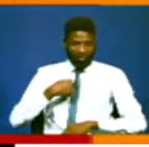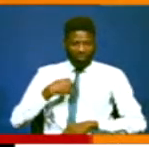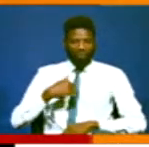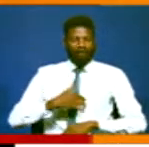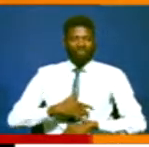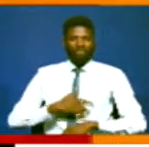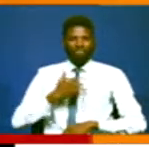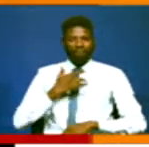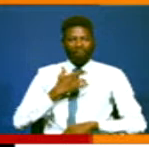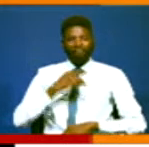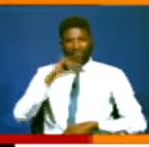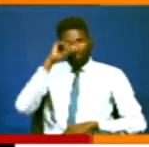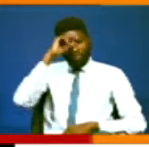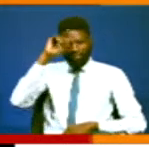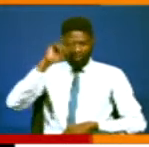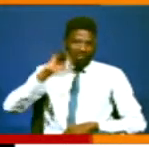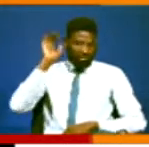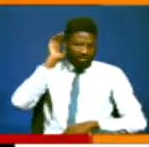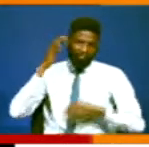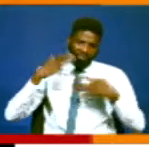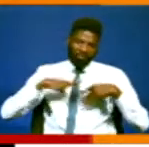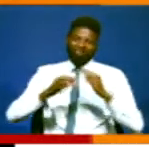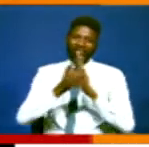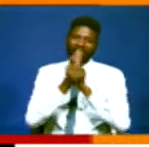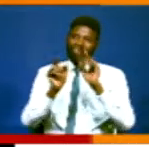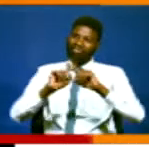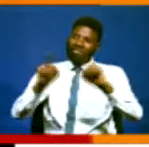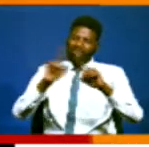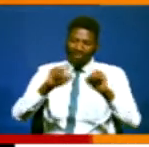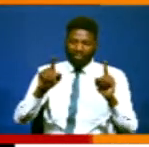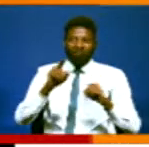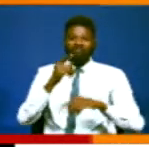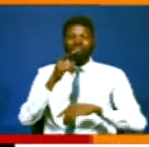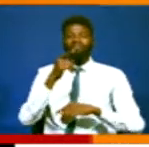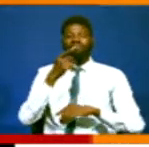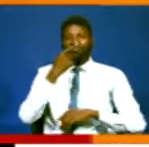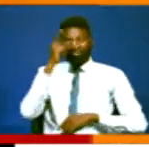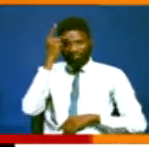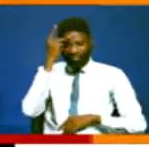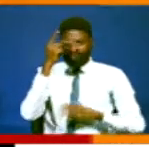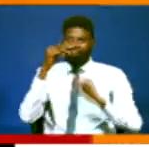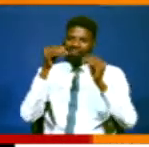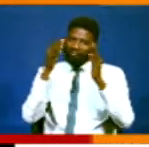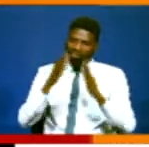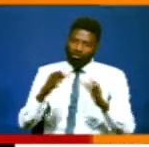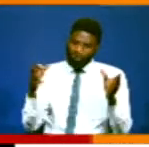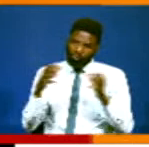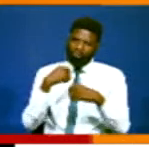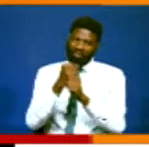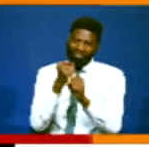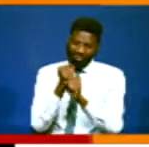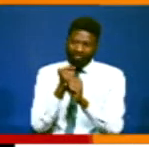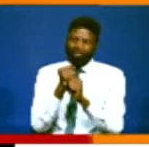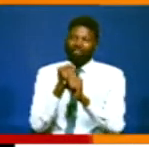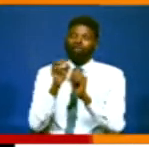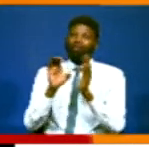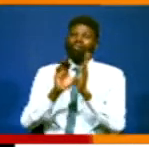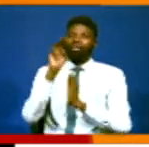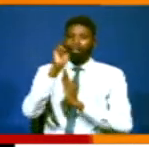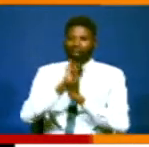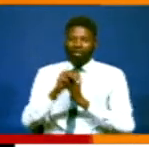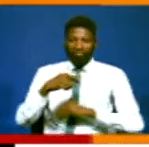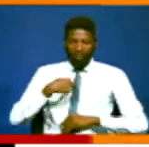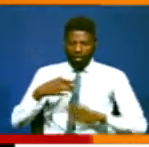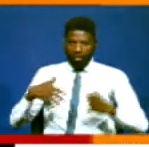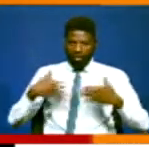kusikiliza wazazi, kusikiliza walimu, kusikiliza waunda mtaala. Na ndio maana nafurahi kwamba waliweza kuunda lile ambalo linatoa maoni,